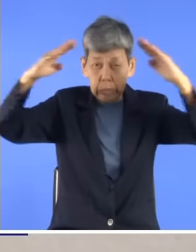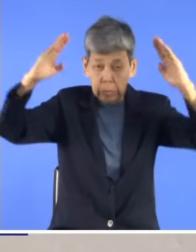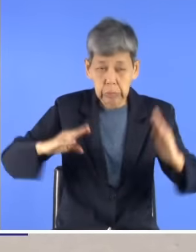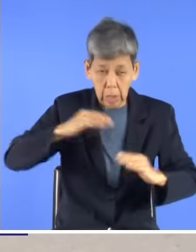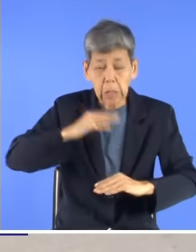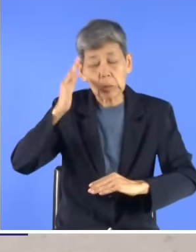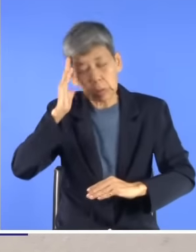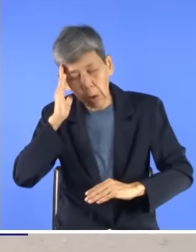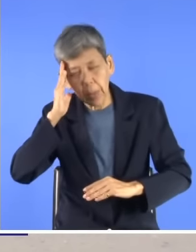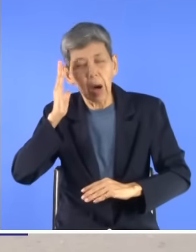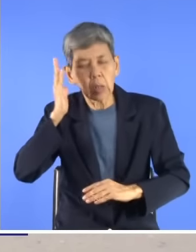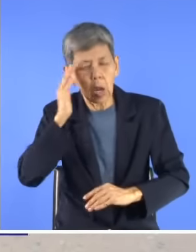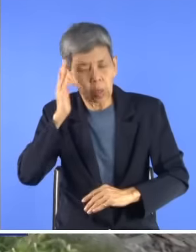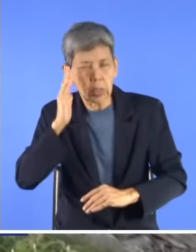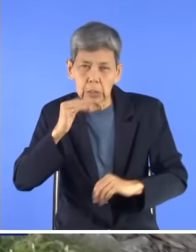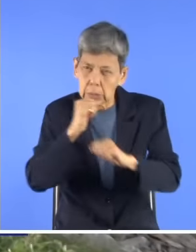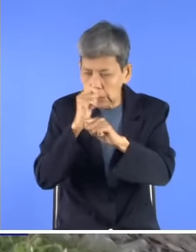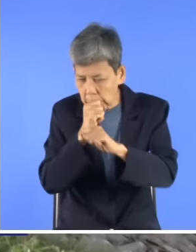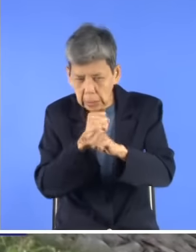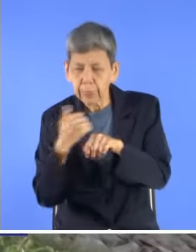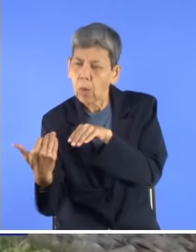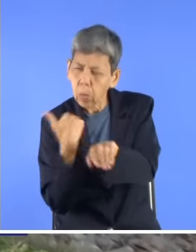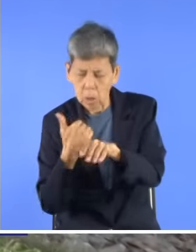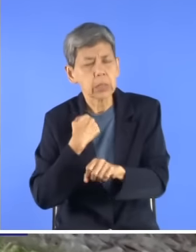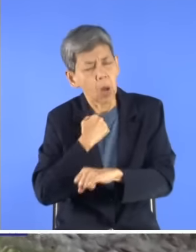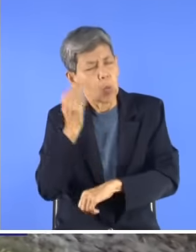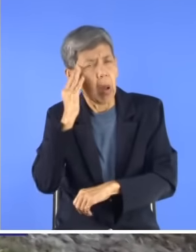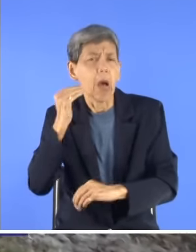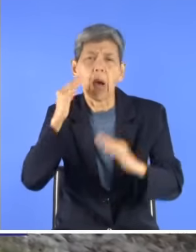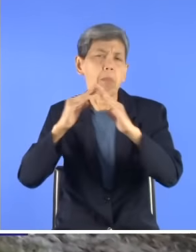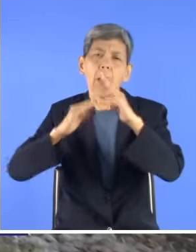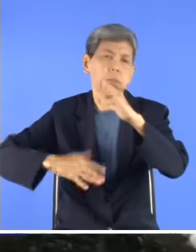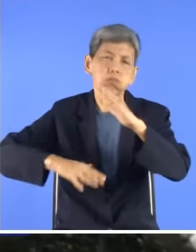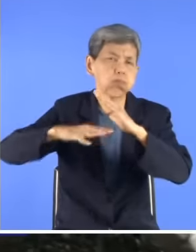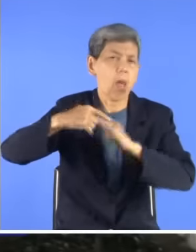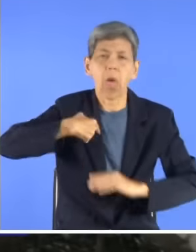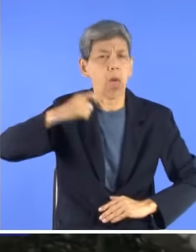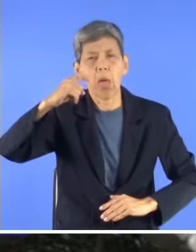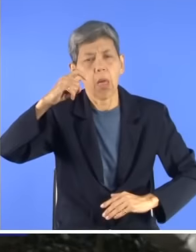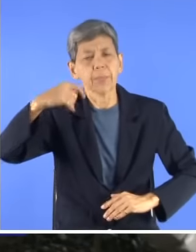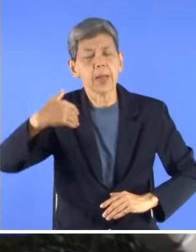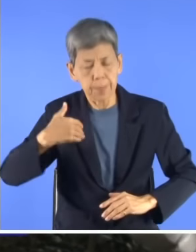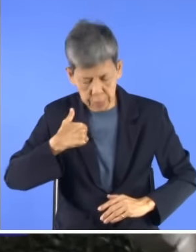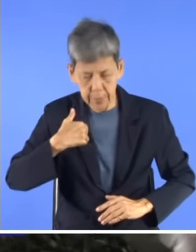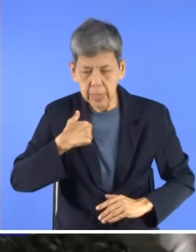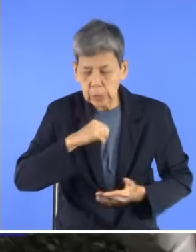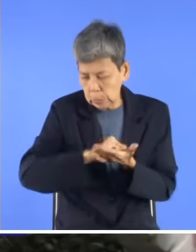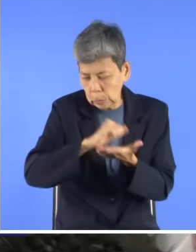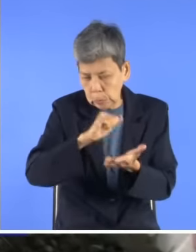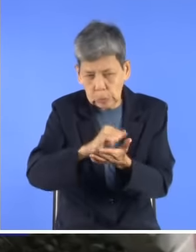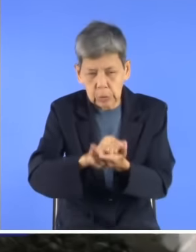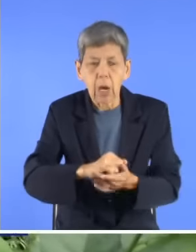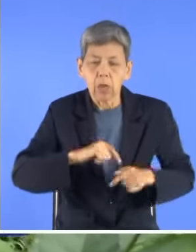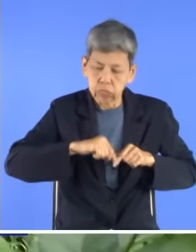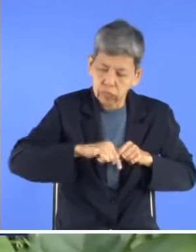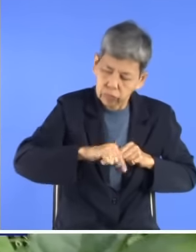ตรงๆเหมือนให้ซุกหัวนอนเอาไว้ก่อนข้างถนนแบบนี้ก็ต้องทำไปก่อนเพราะบ้านมันกลับไปอยู่ไม่ได้แล้วนะคะก็มีคนมาจับจองพื้นที่ไปกว่า50